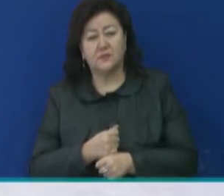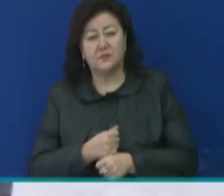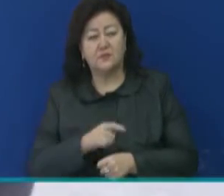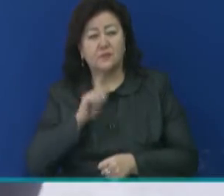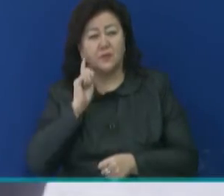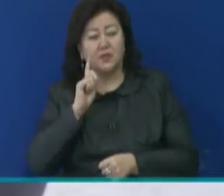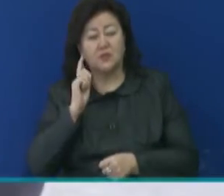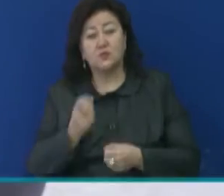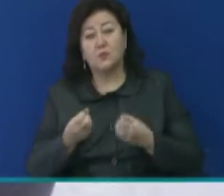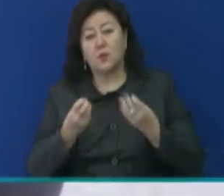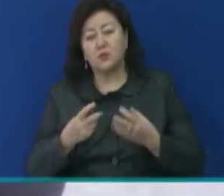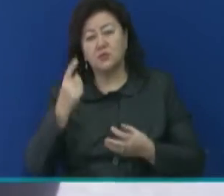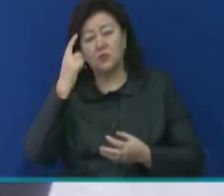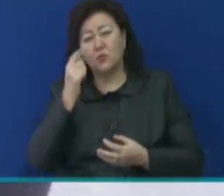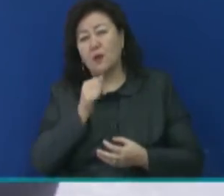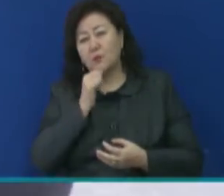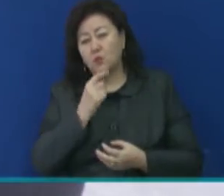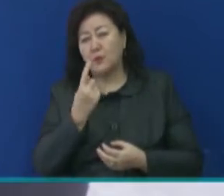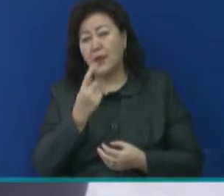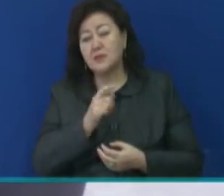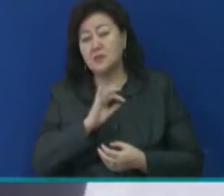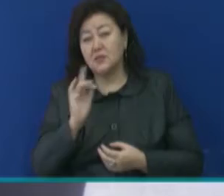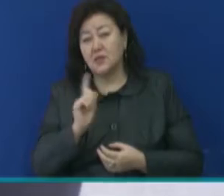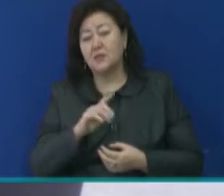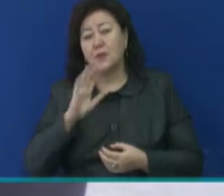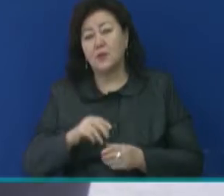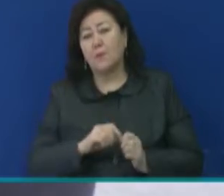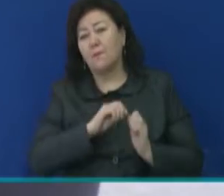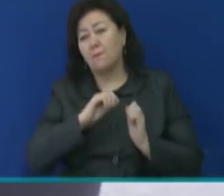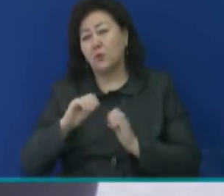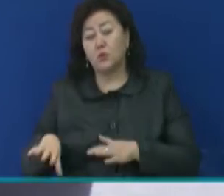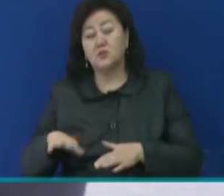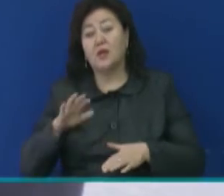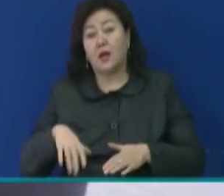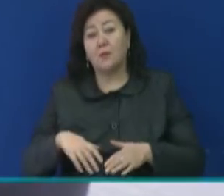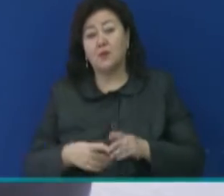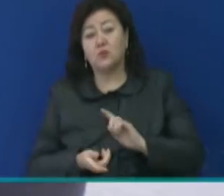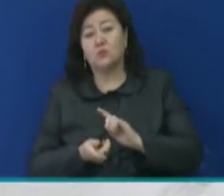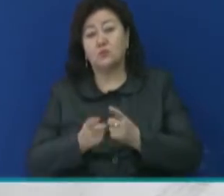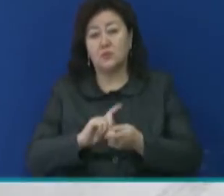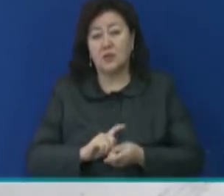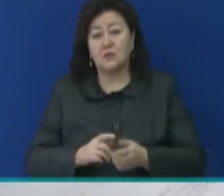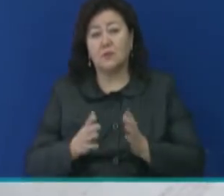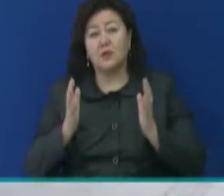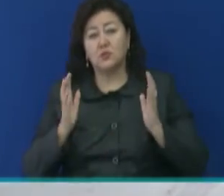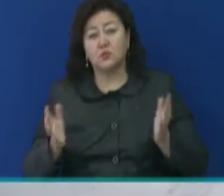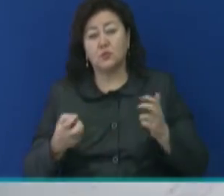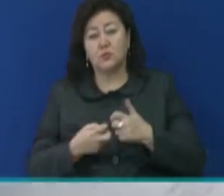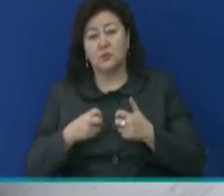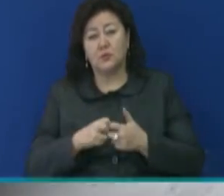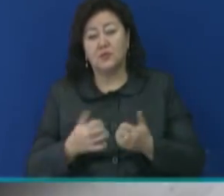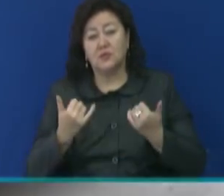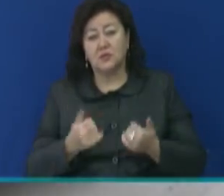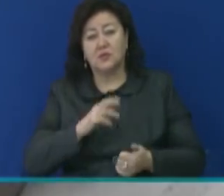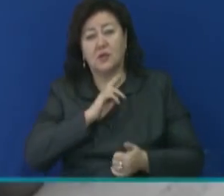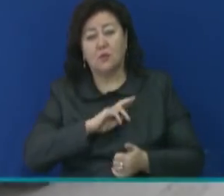молодежь просто думает что попробует только один раз Потом бросит Однако потом это превращается в большую проблему сейчас сотрудники